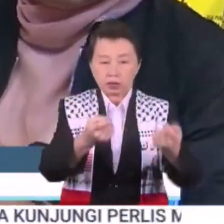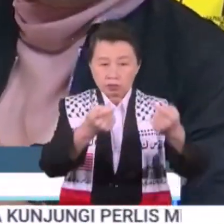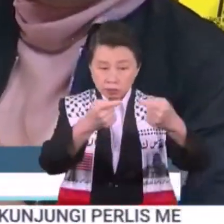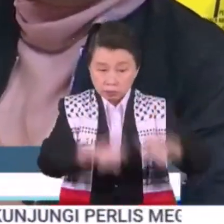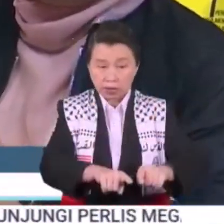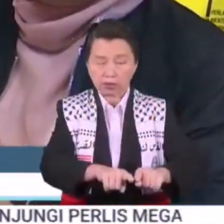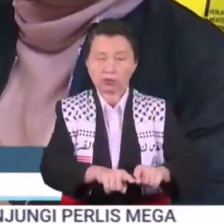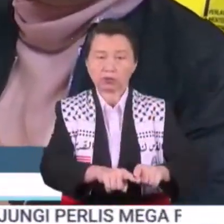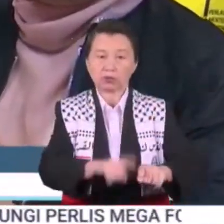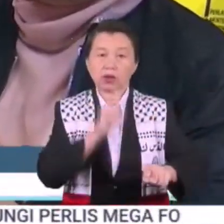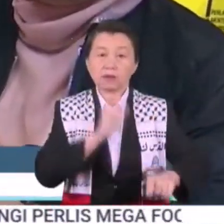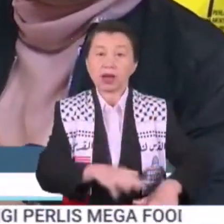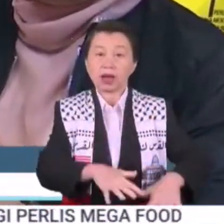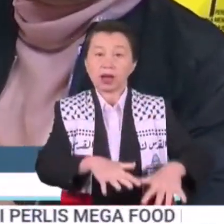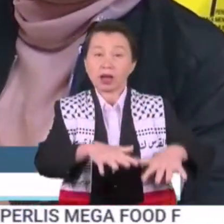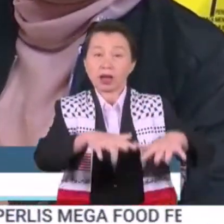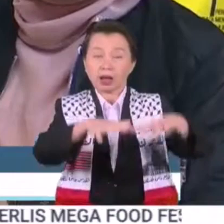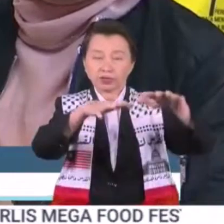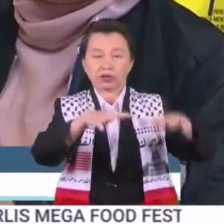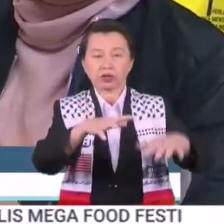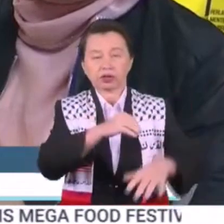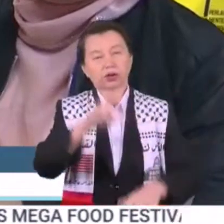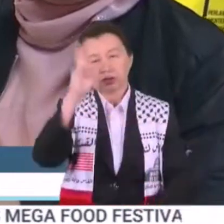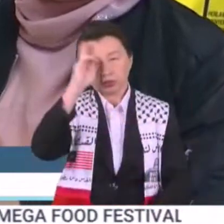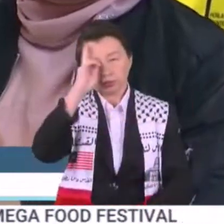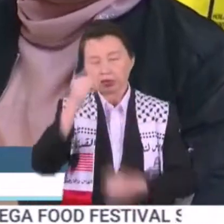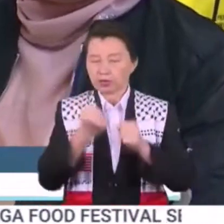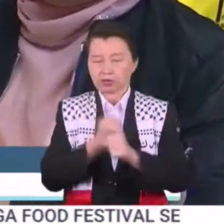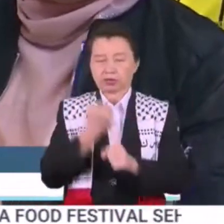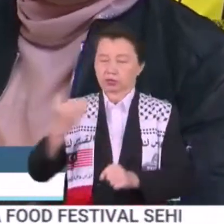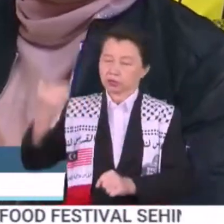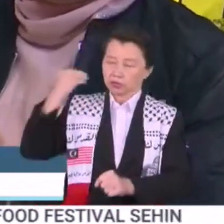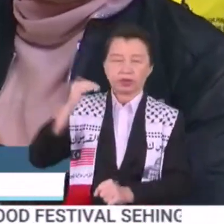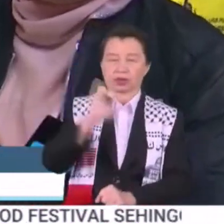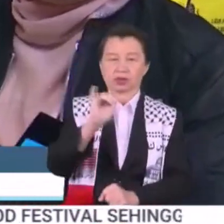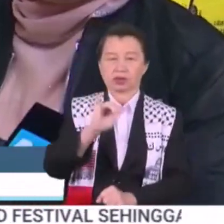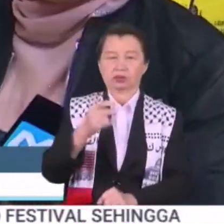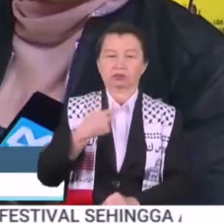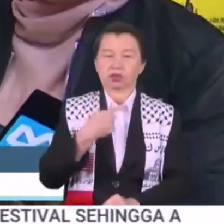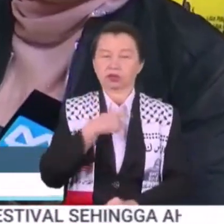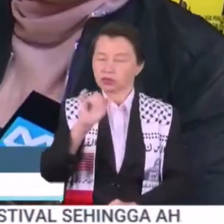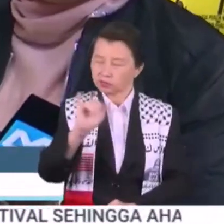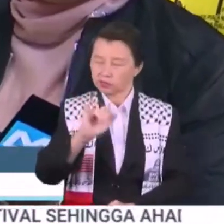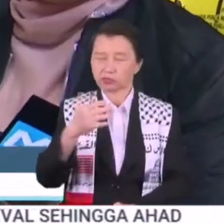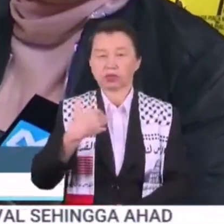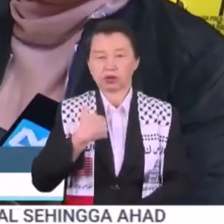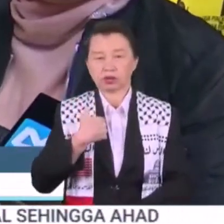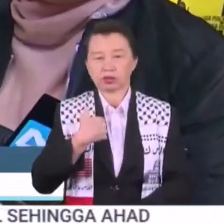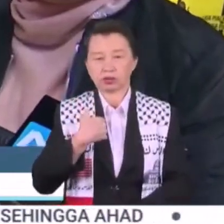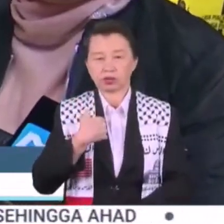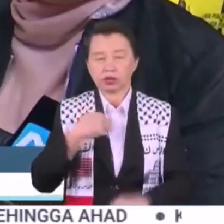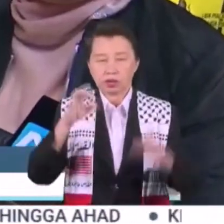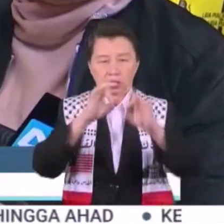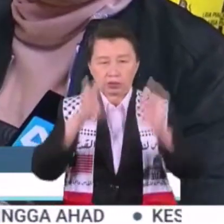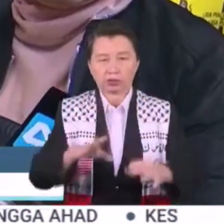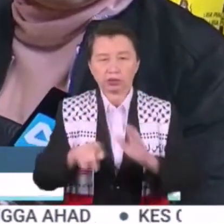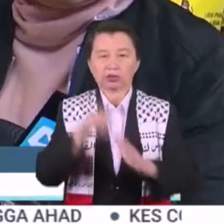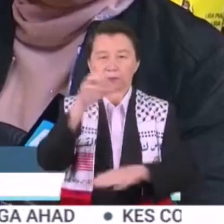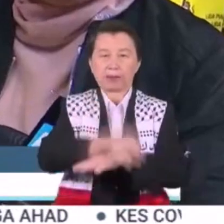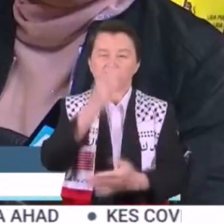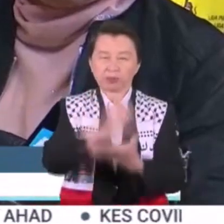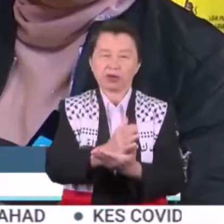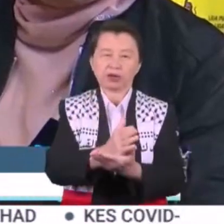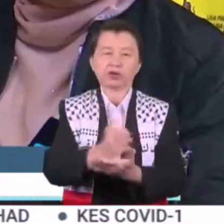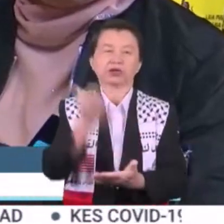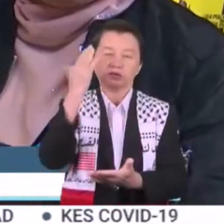berlaku banjir. Dan juga seperti mana yang tahun lepas, kita juga ada apabila ada peperiksaan yang terpaksa